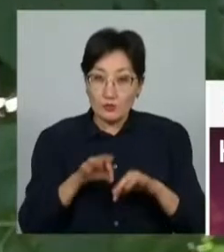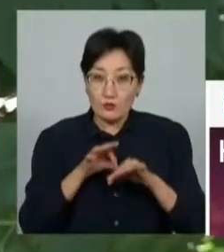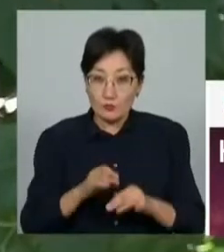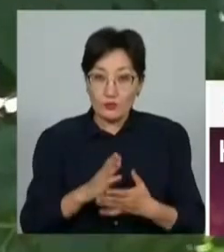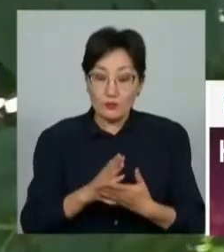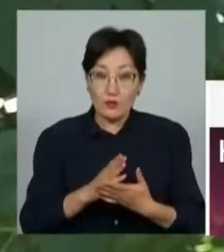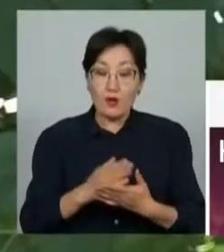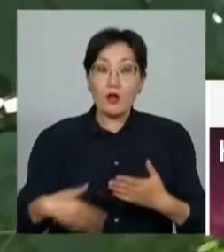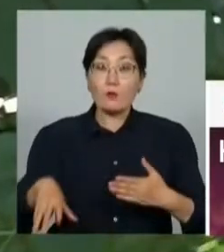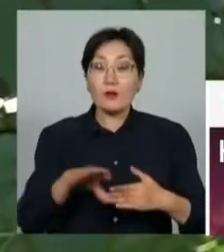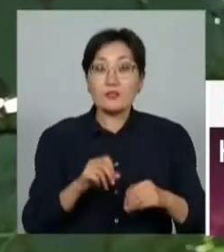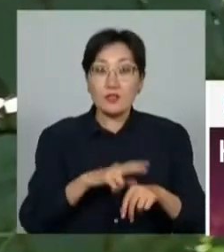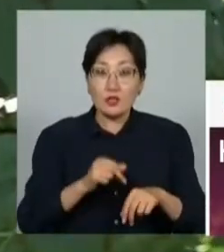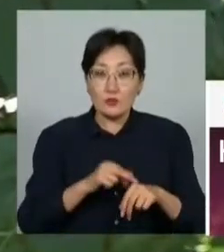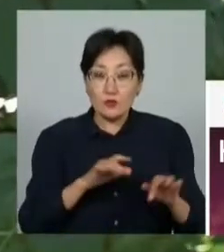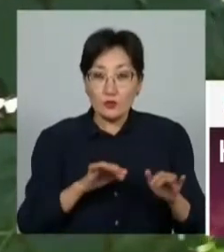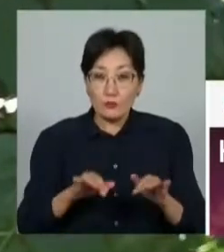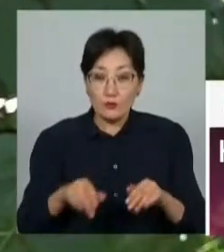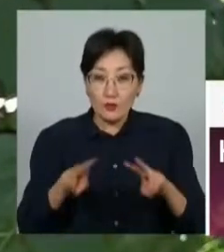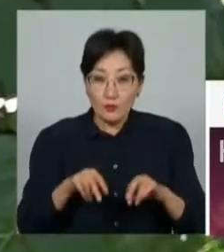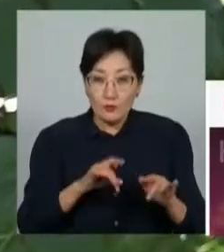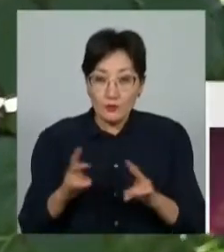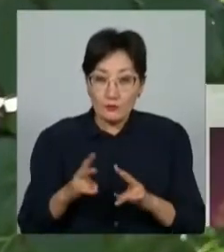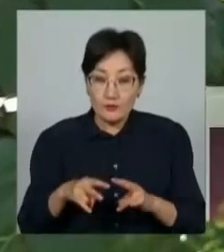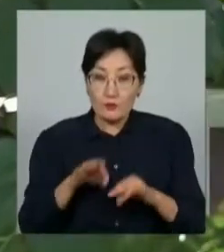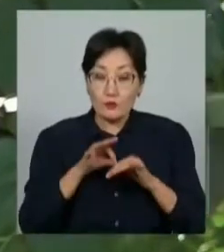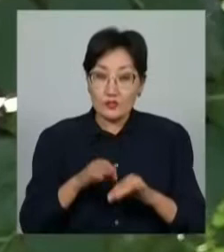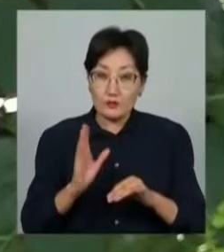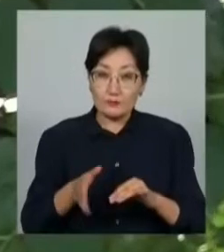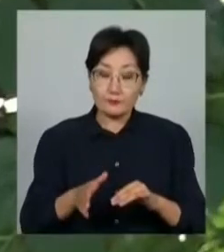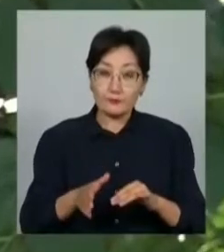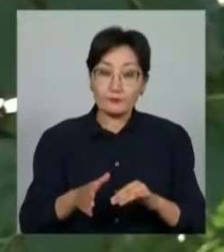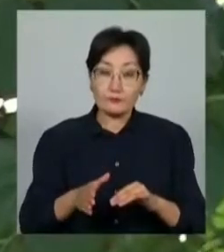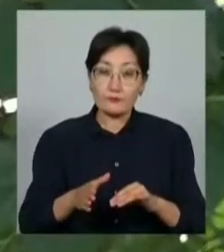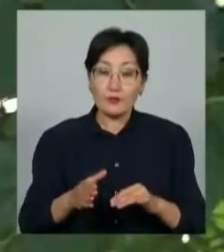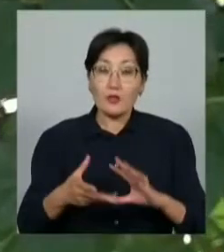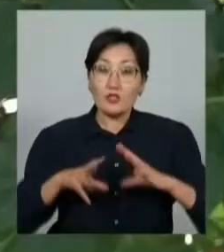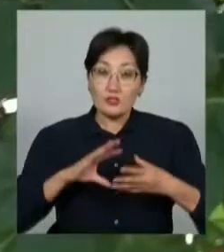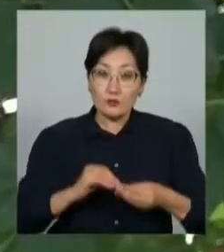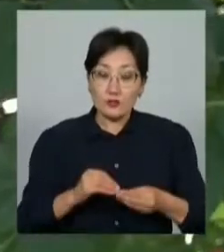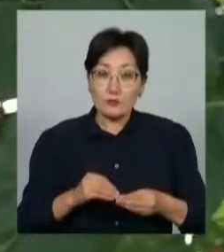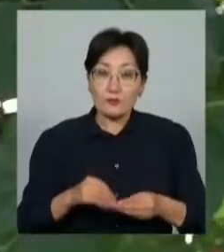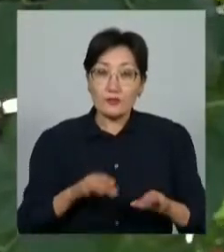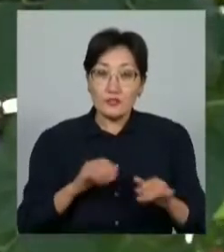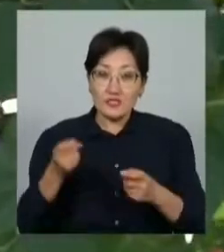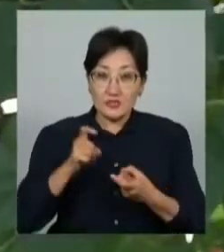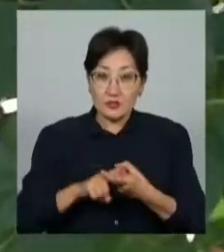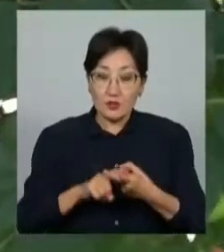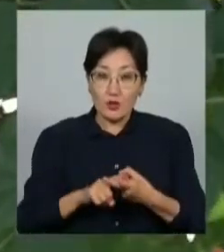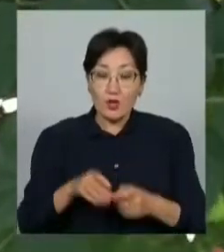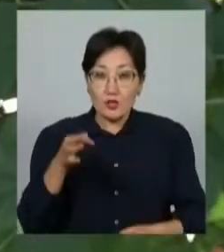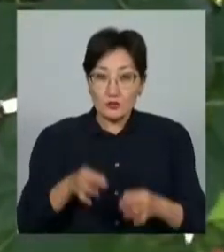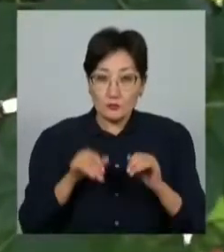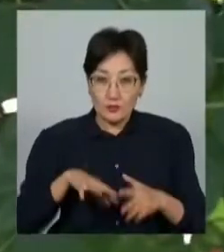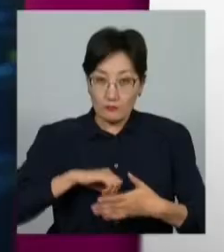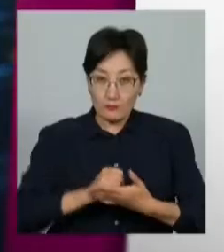үстінде. Барлық тергеу амалдары тиісті сараптамалық зерттеулер өткізілетін болады. Солардың нәтижесінде іс бойынша процессуалды